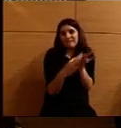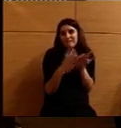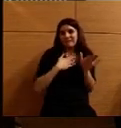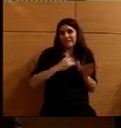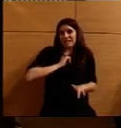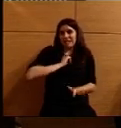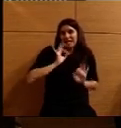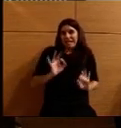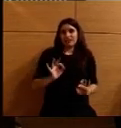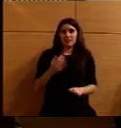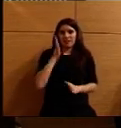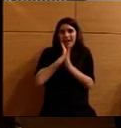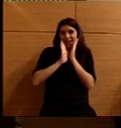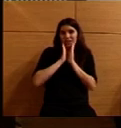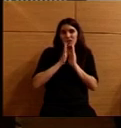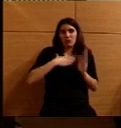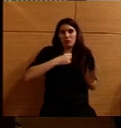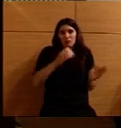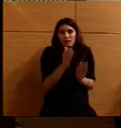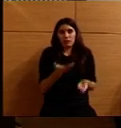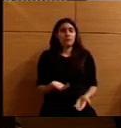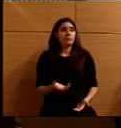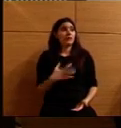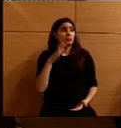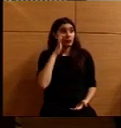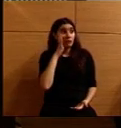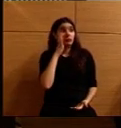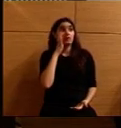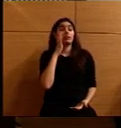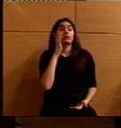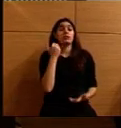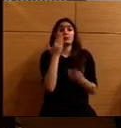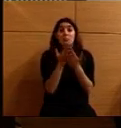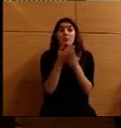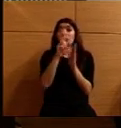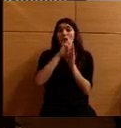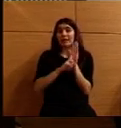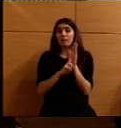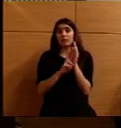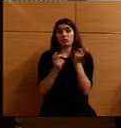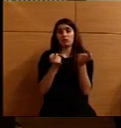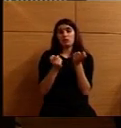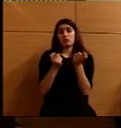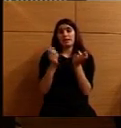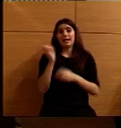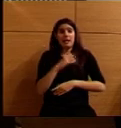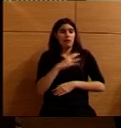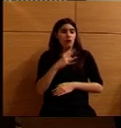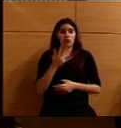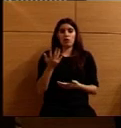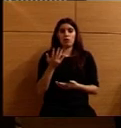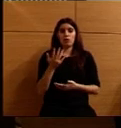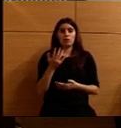un carinyo especial, no?, a este tipus d'ajuntaments. El fet que es reglamente el fons de contingència o l'instrument que se